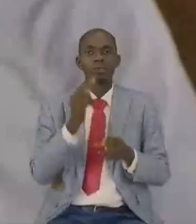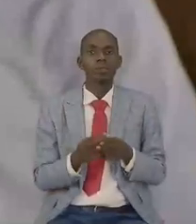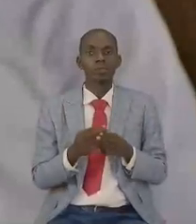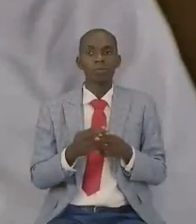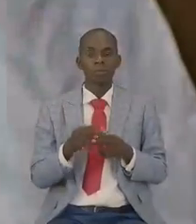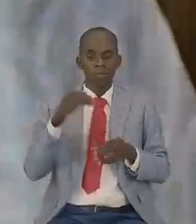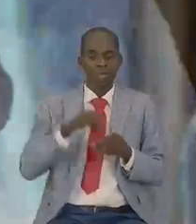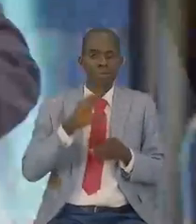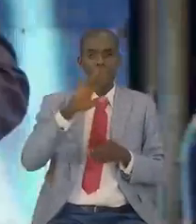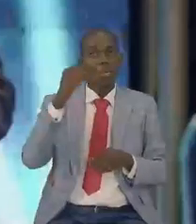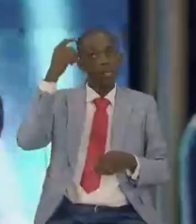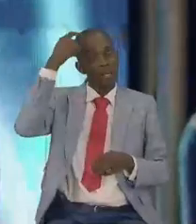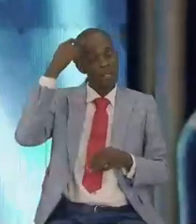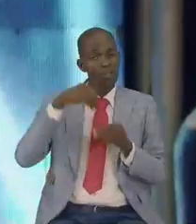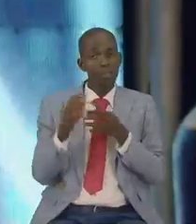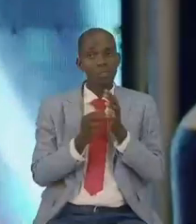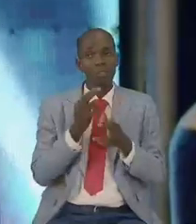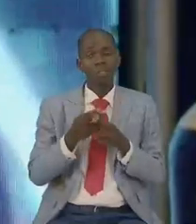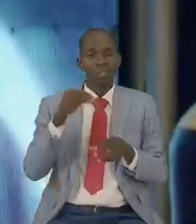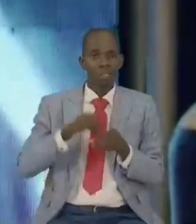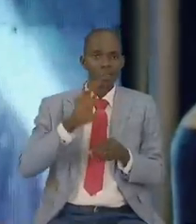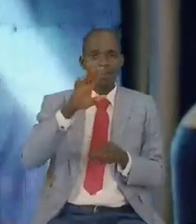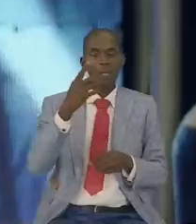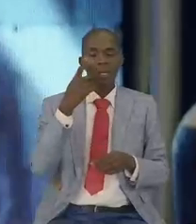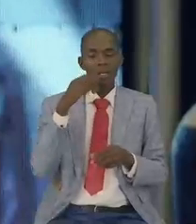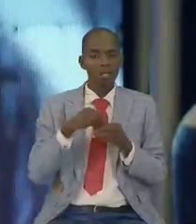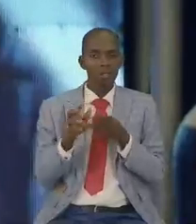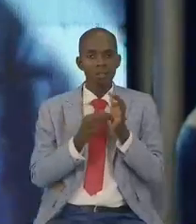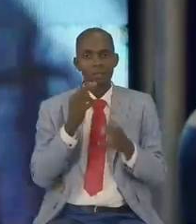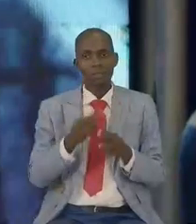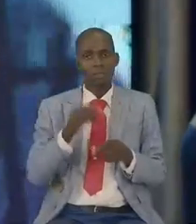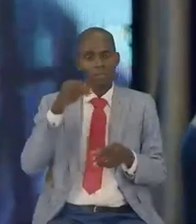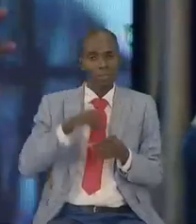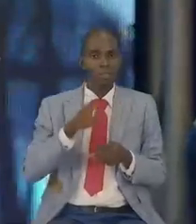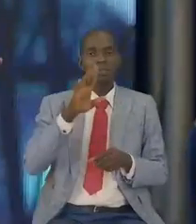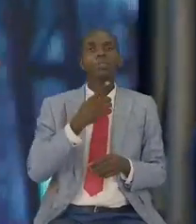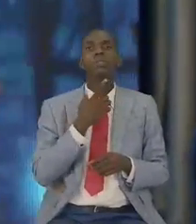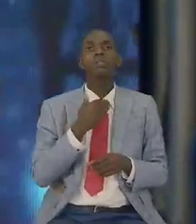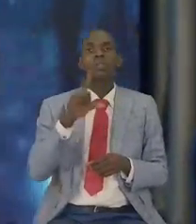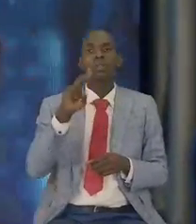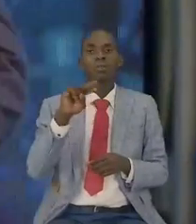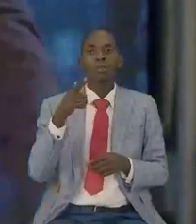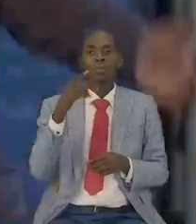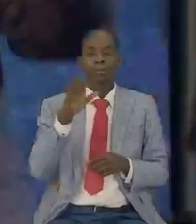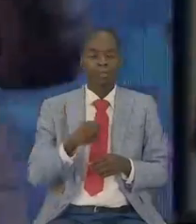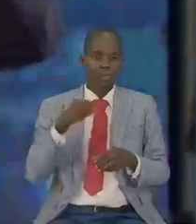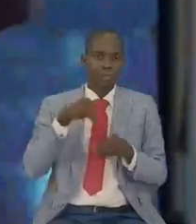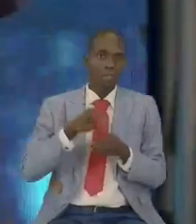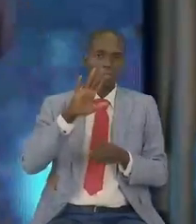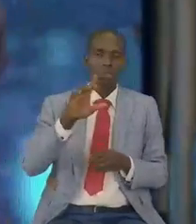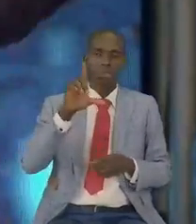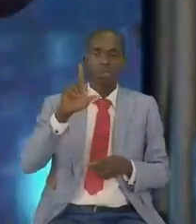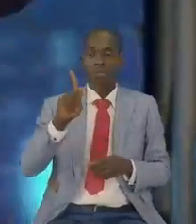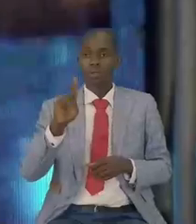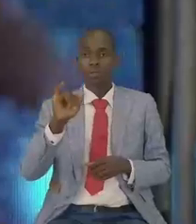dans ton cerveau. Elle va agir dans ton cœur. Elle va agir dans tes poumons. Elle va agir dans tes reins.